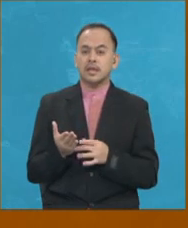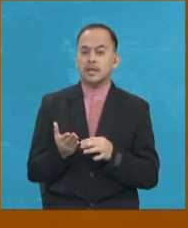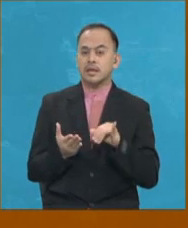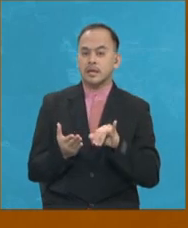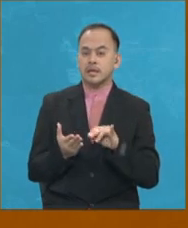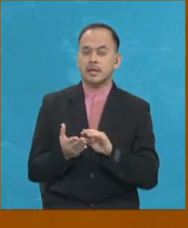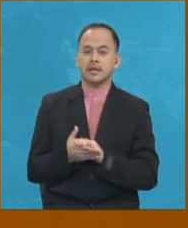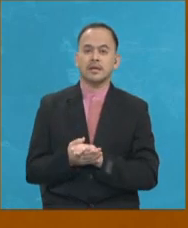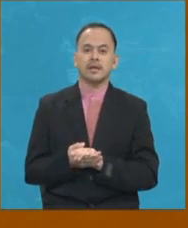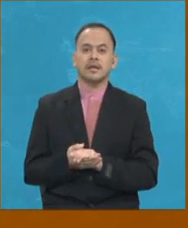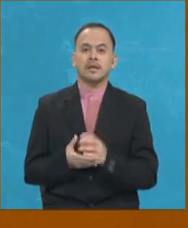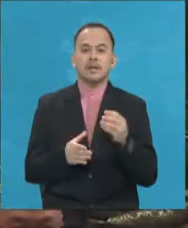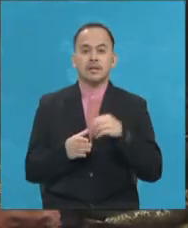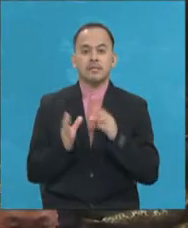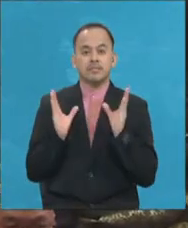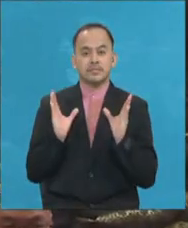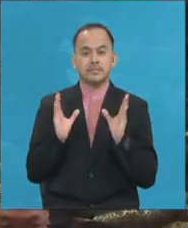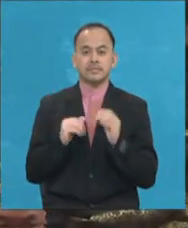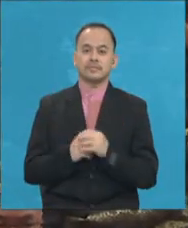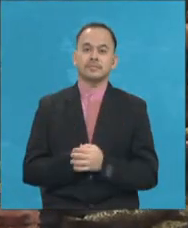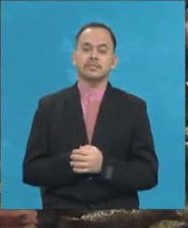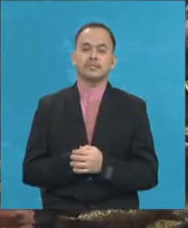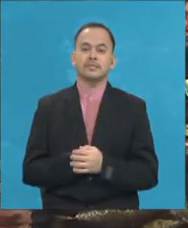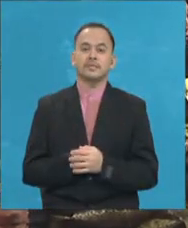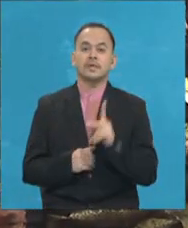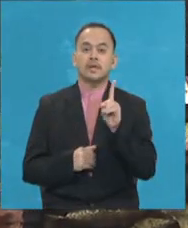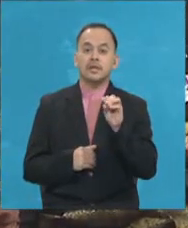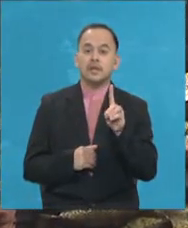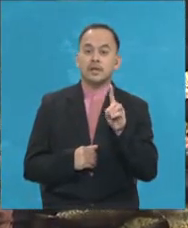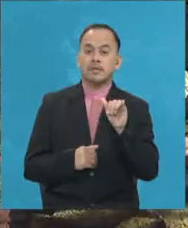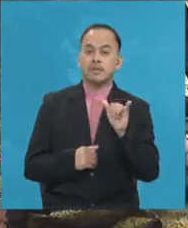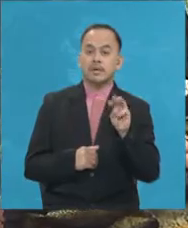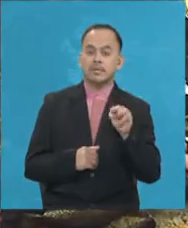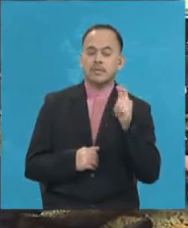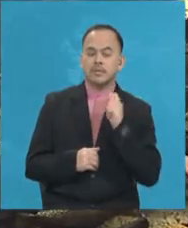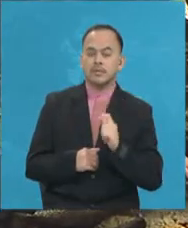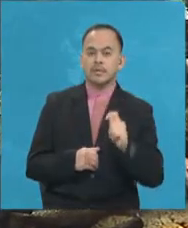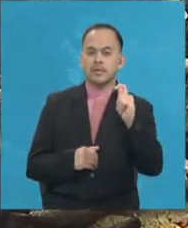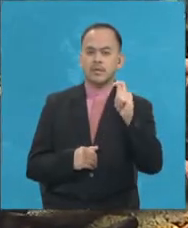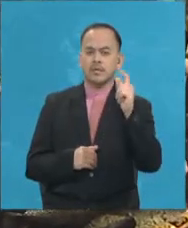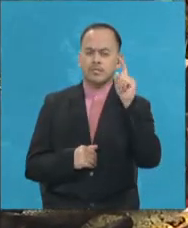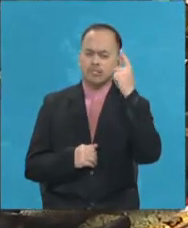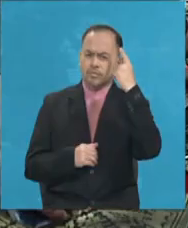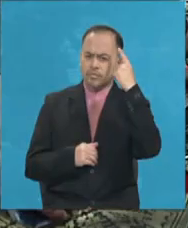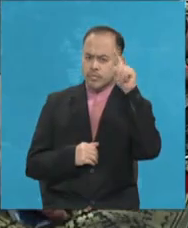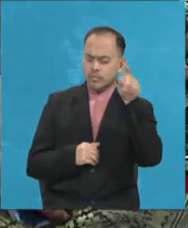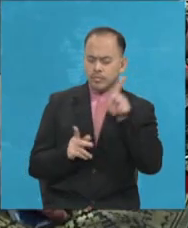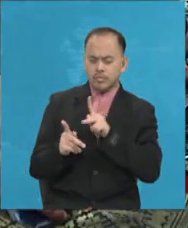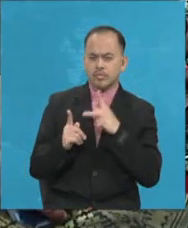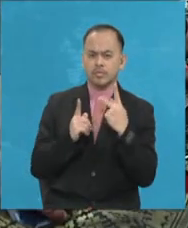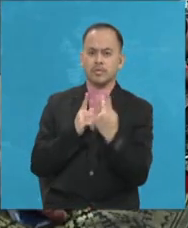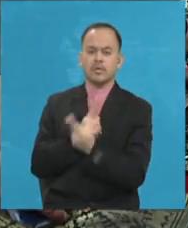di negara ini kebawah duli Yang Maha mulia bertitah bagi memastikan kesejahteraan